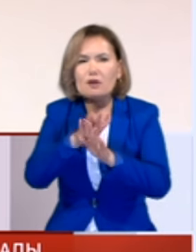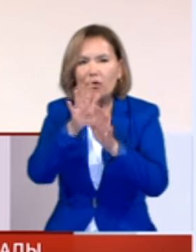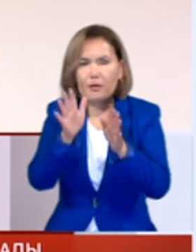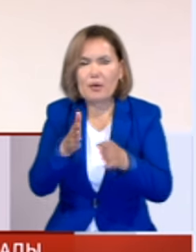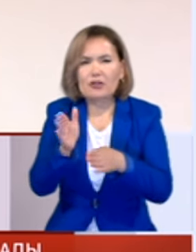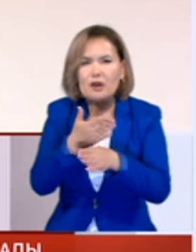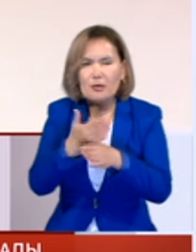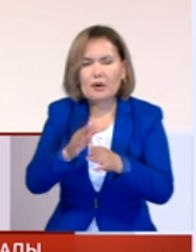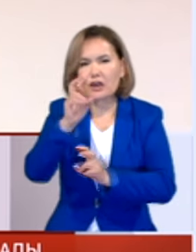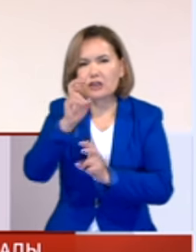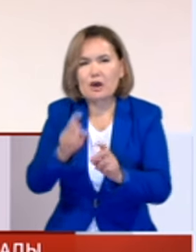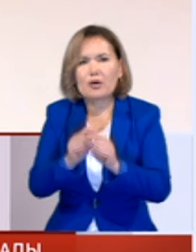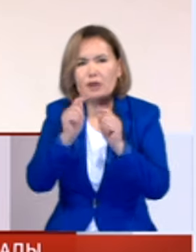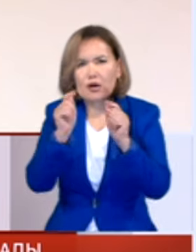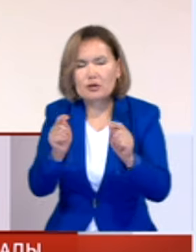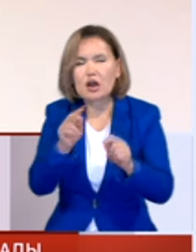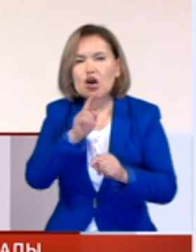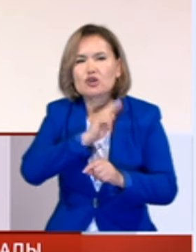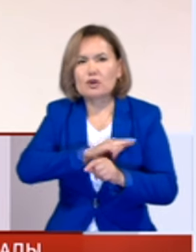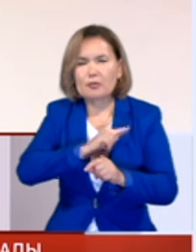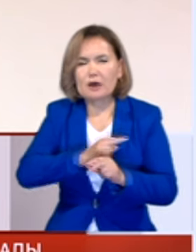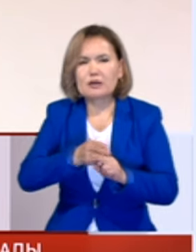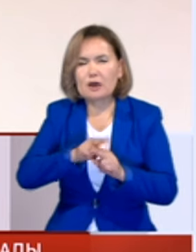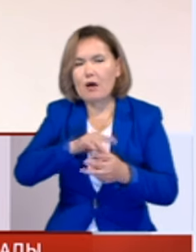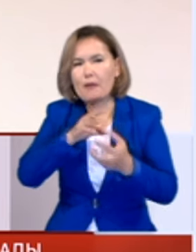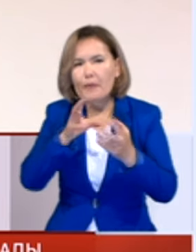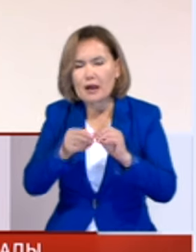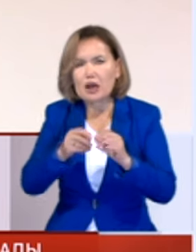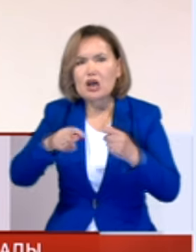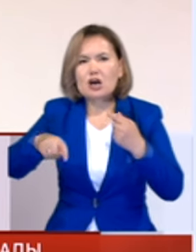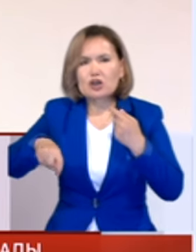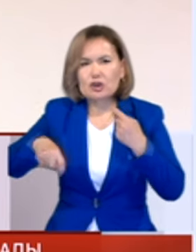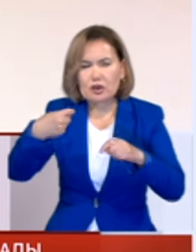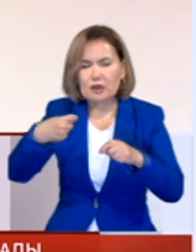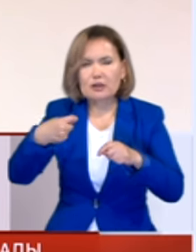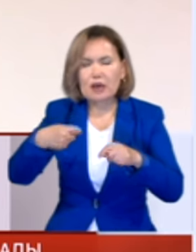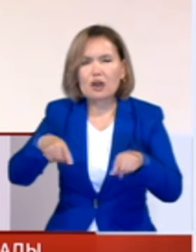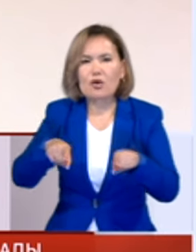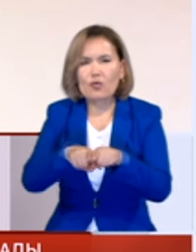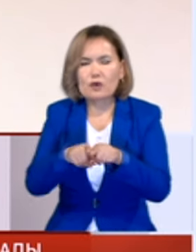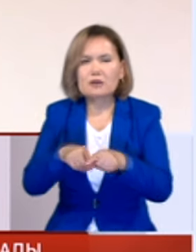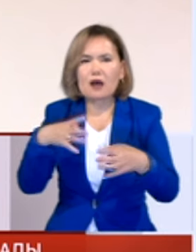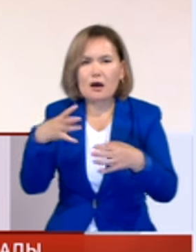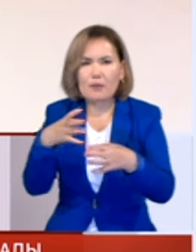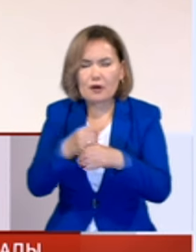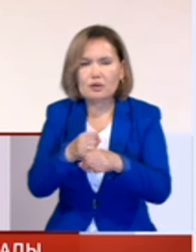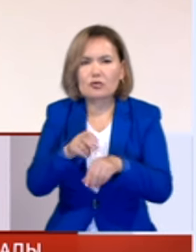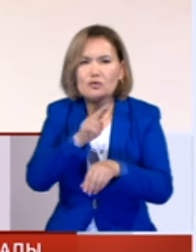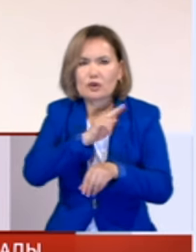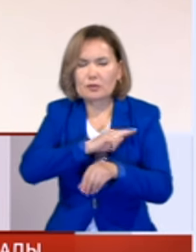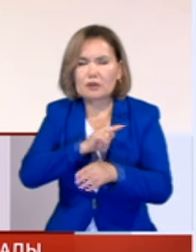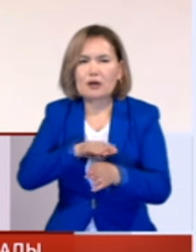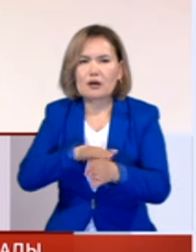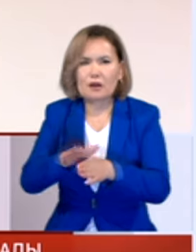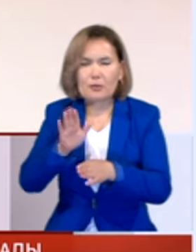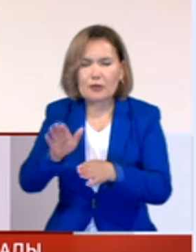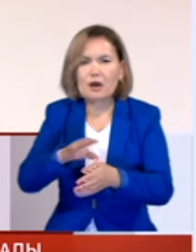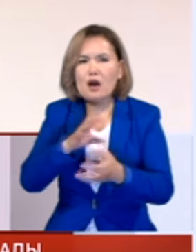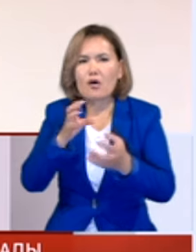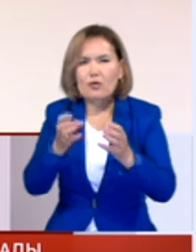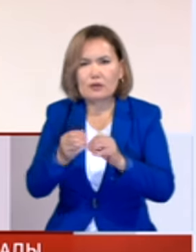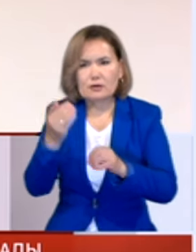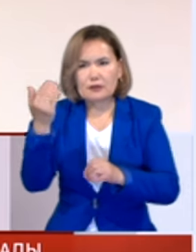утилизациялау бағытындағы пегі шығындардың покрывать ету бағытында қаралған. Олар